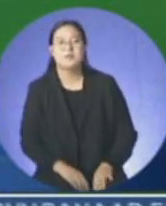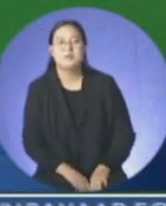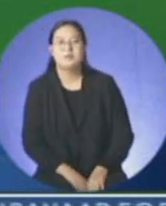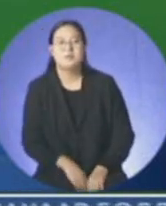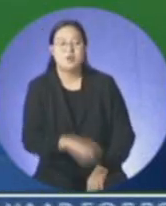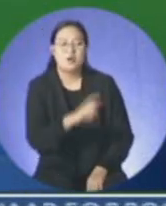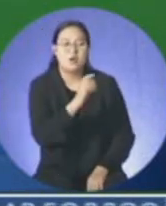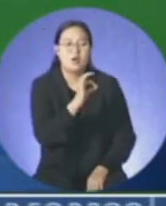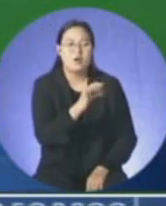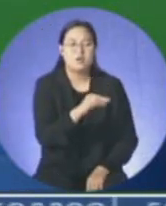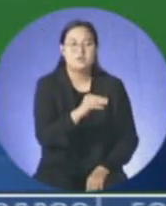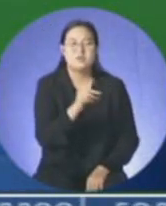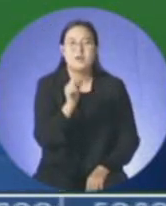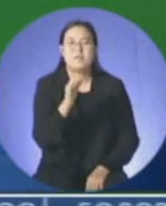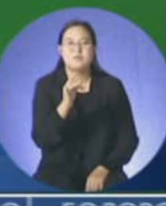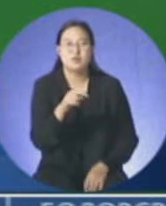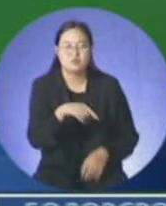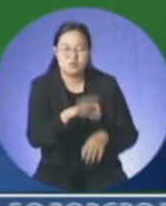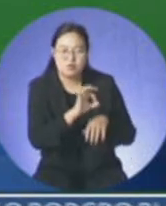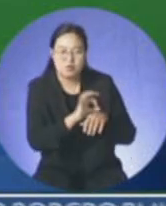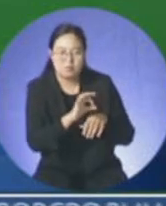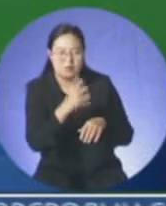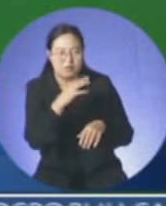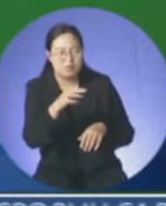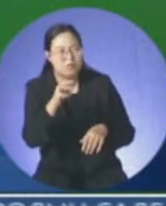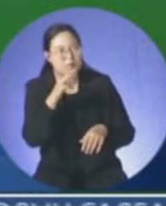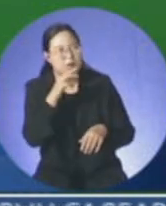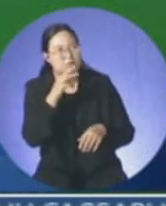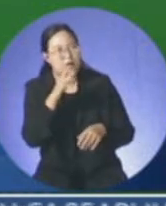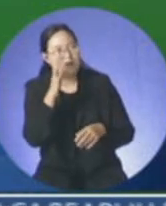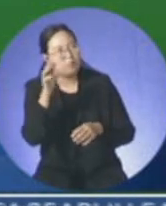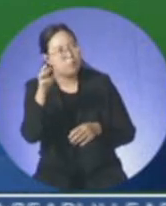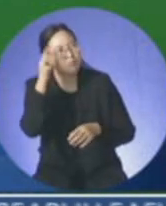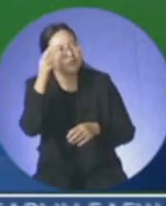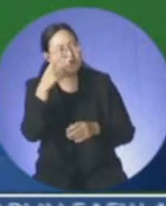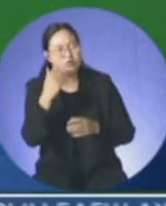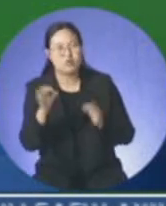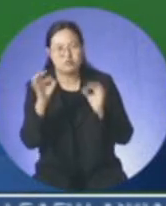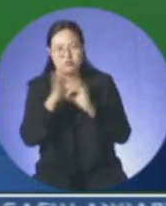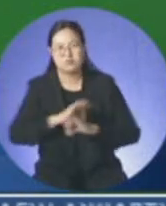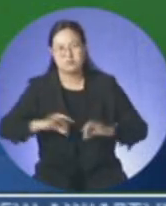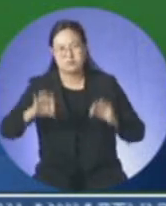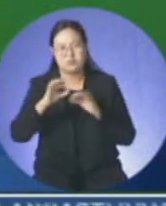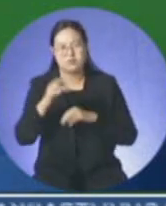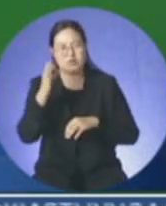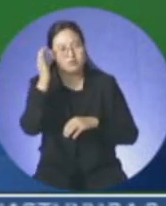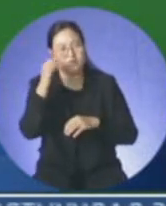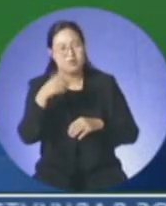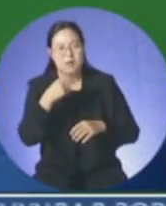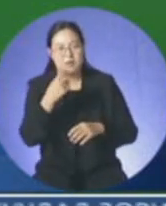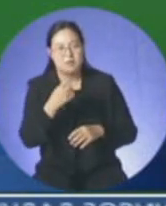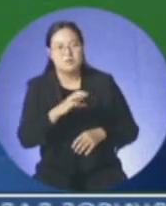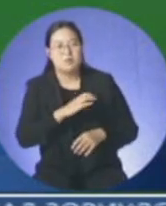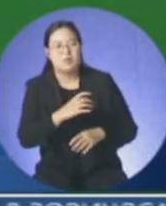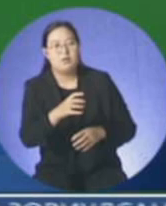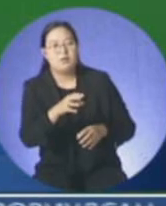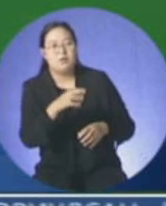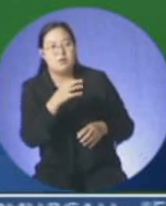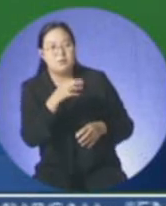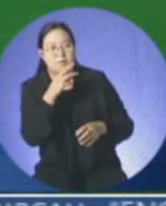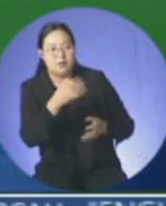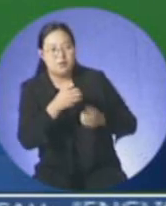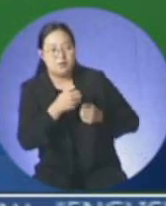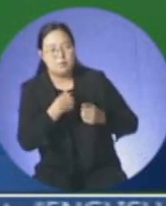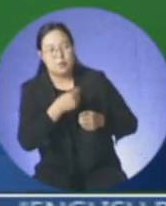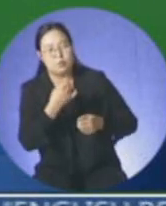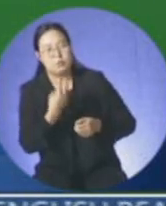энэ хорт хавдар гэдэг өвчний талаар ямар ч тийм мэдлэгтэй мэдлэл байхгүй учраас яг үхэн дээр хүлээж авсан. Нилэн